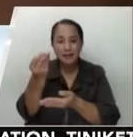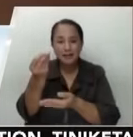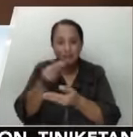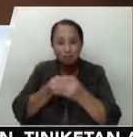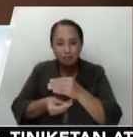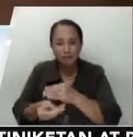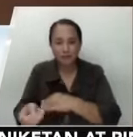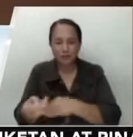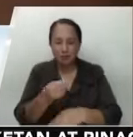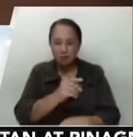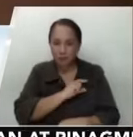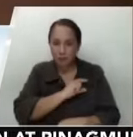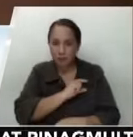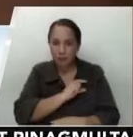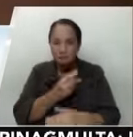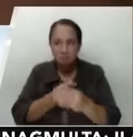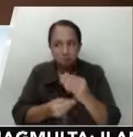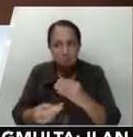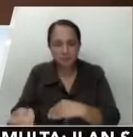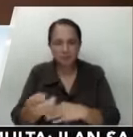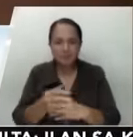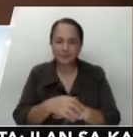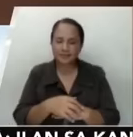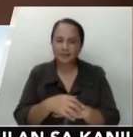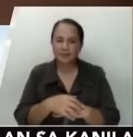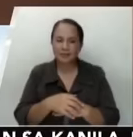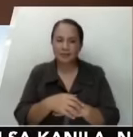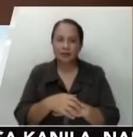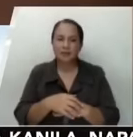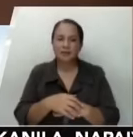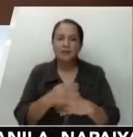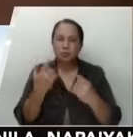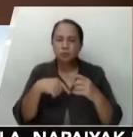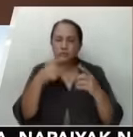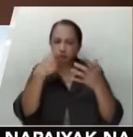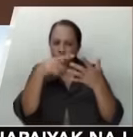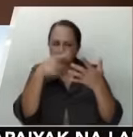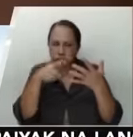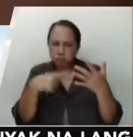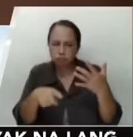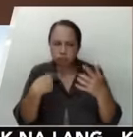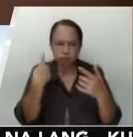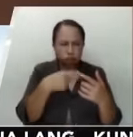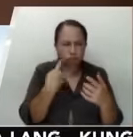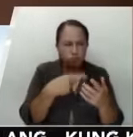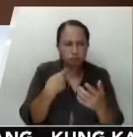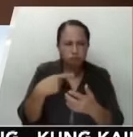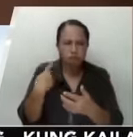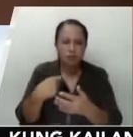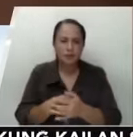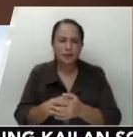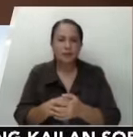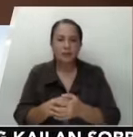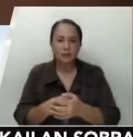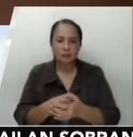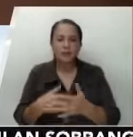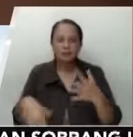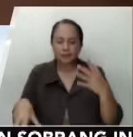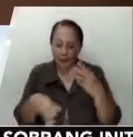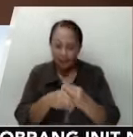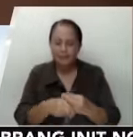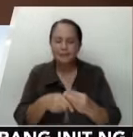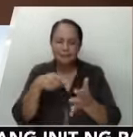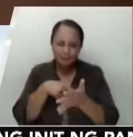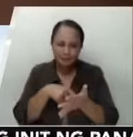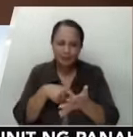So, the profiling will continue. That's why na-arrest. Additional case na naman laban sa